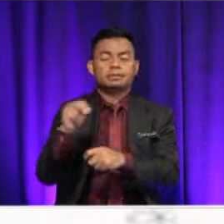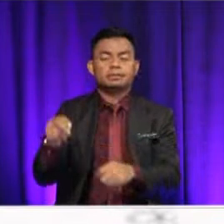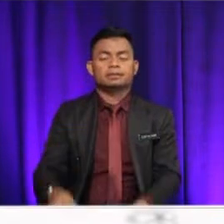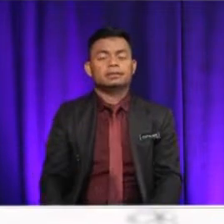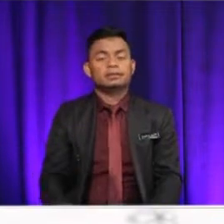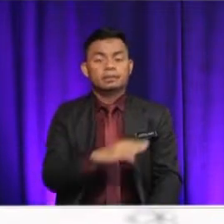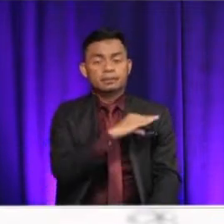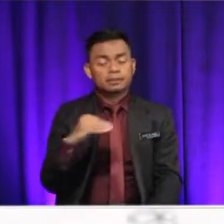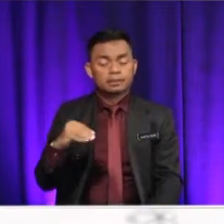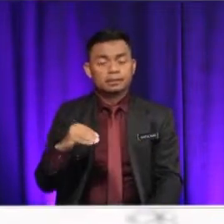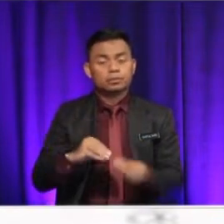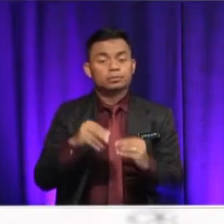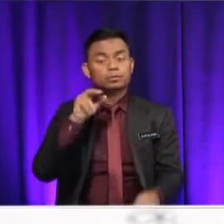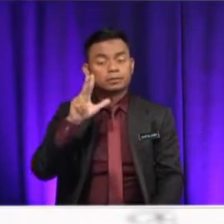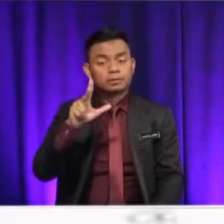perkhidmatan tersebut.